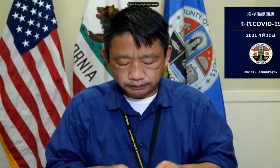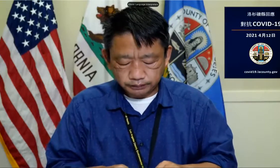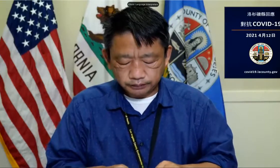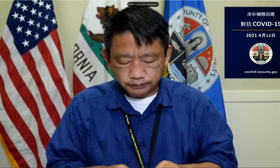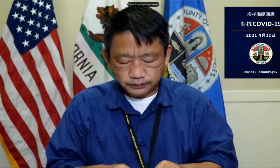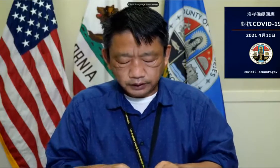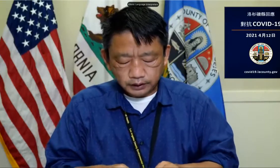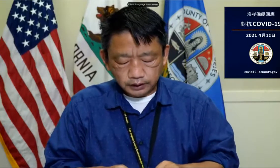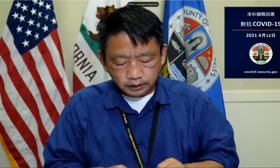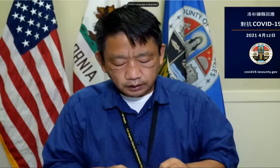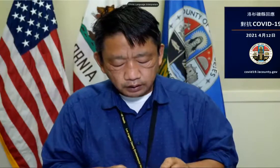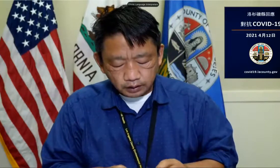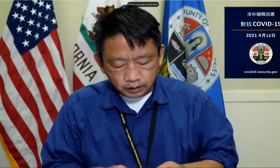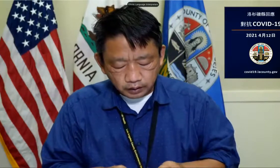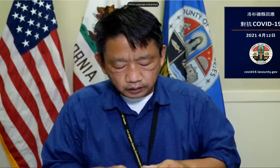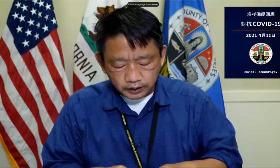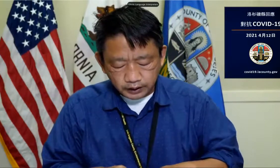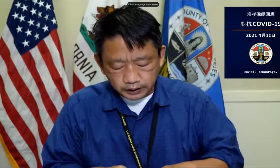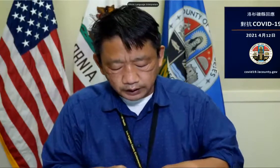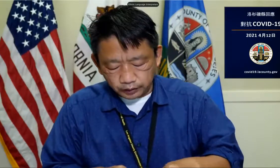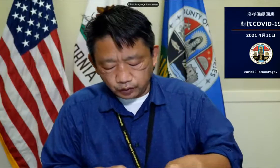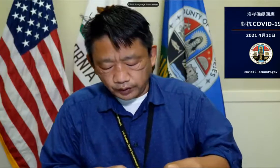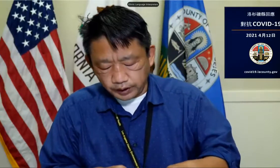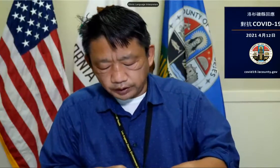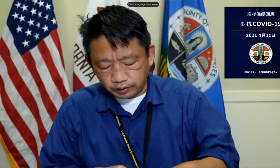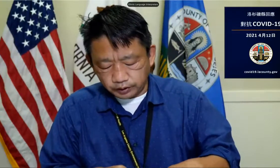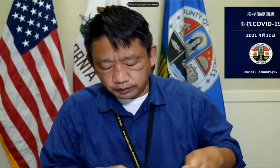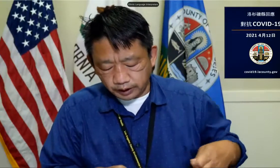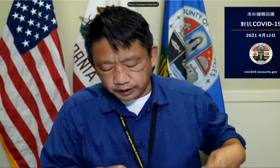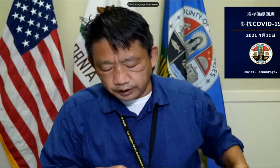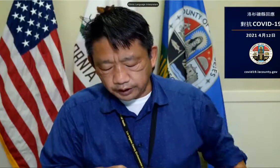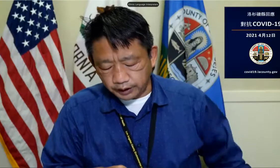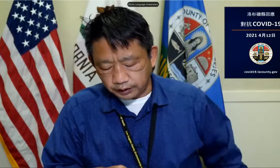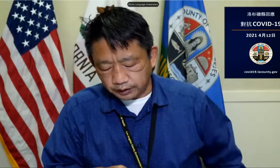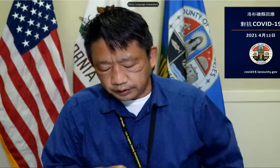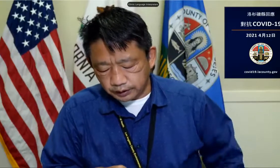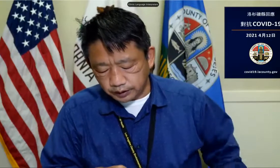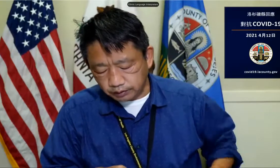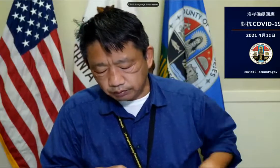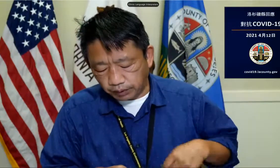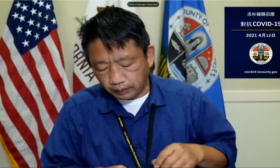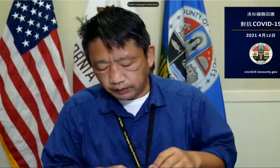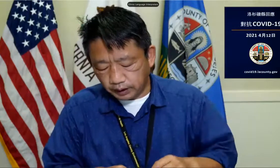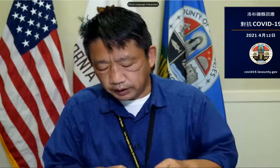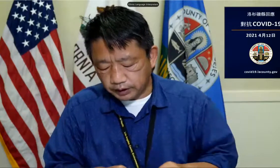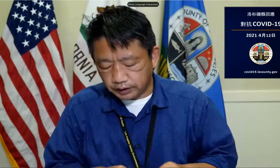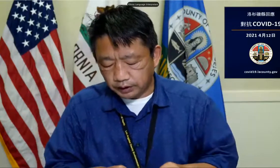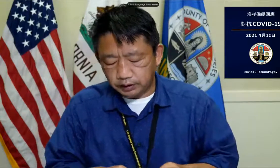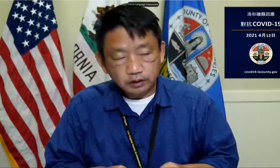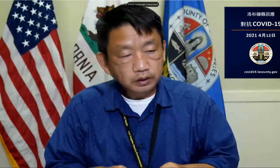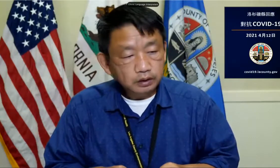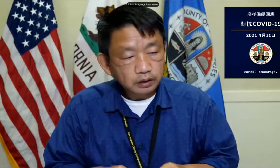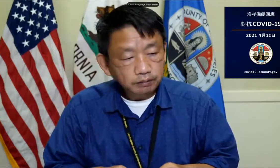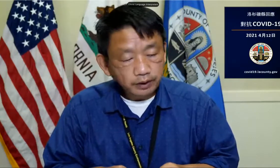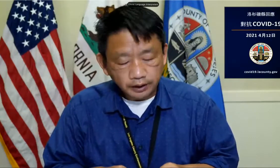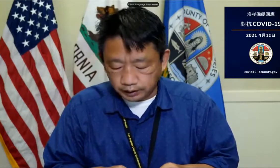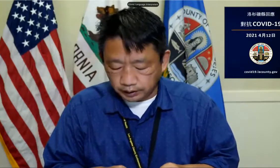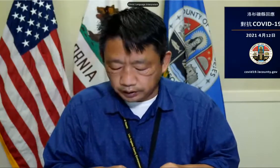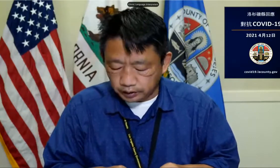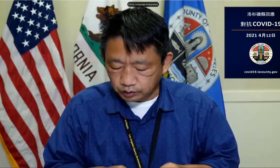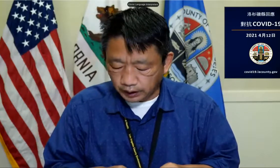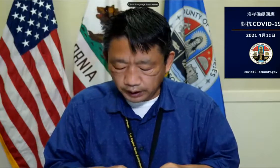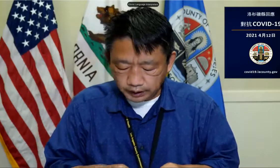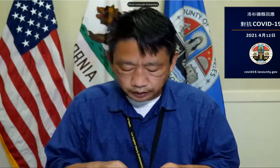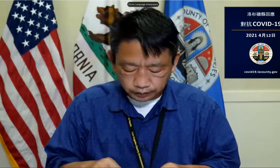11169例。洛县现有住院人数471例，其中24%的病